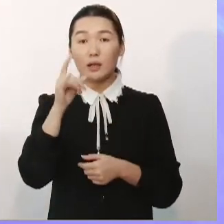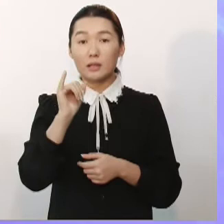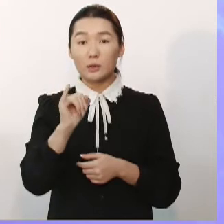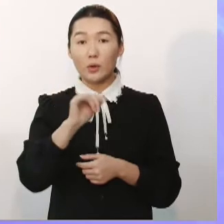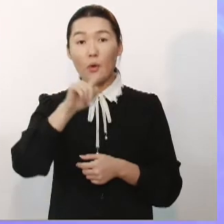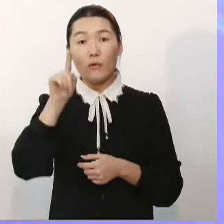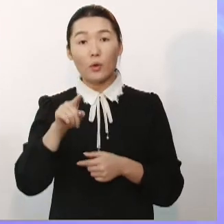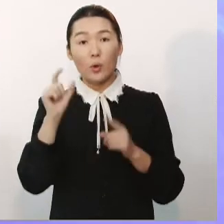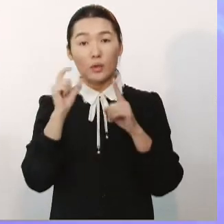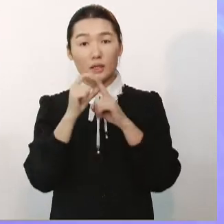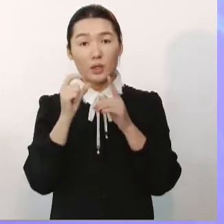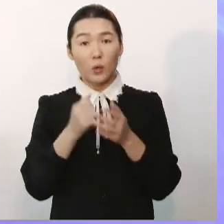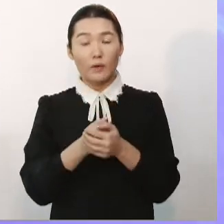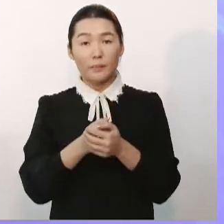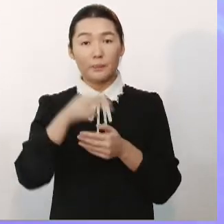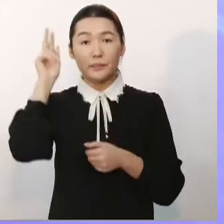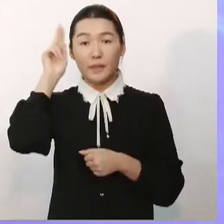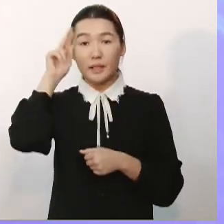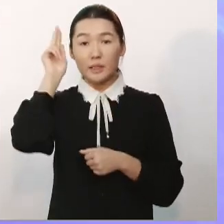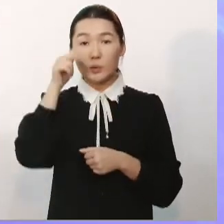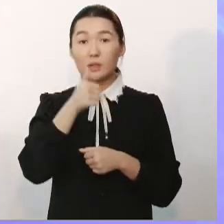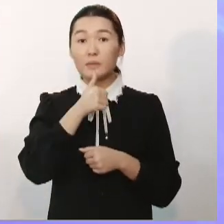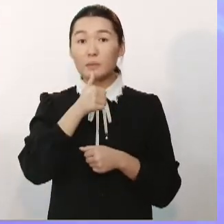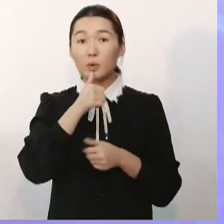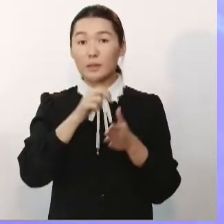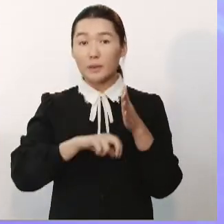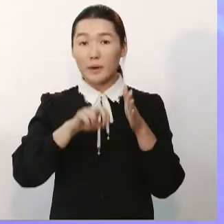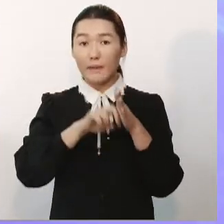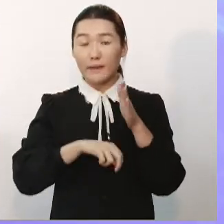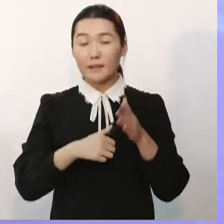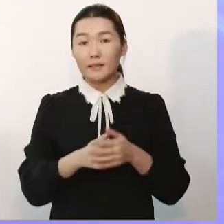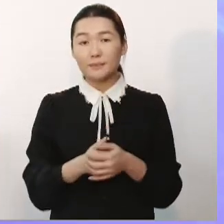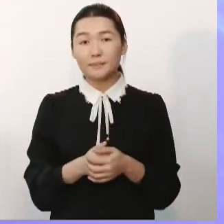слова. Изучим способы проверки.